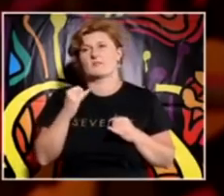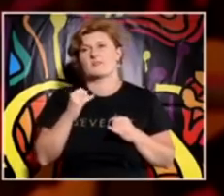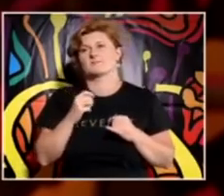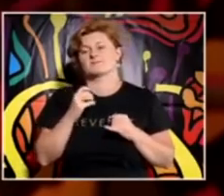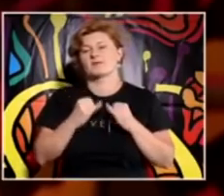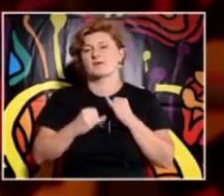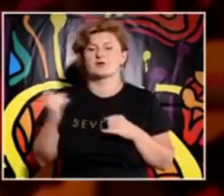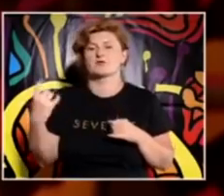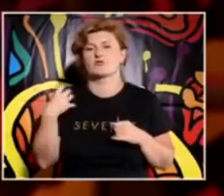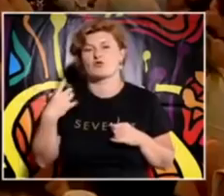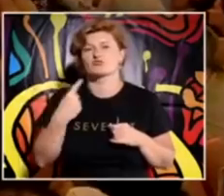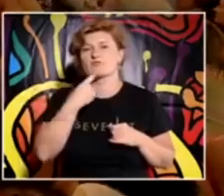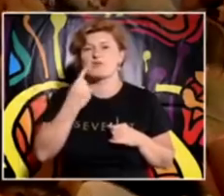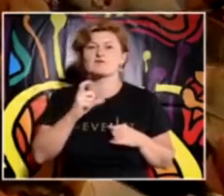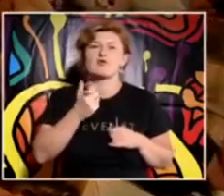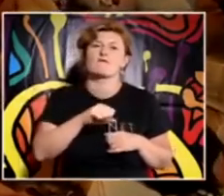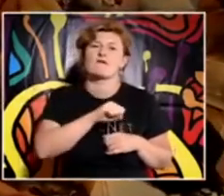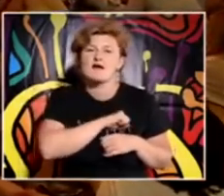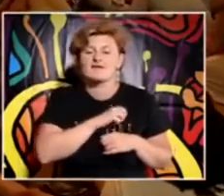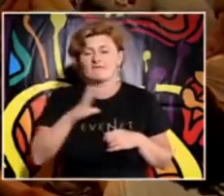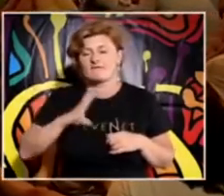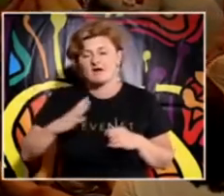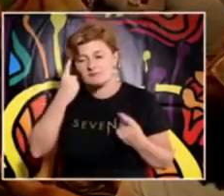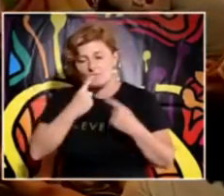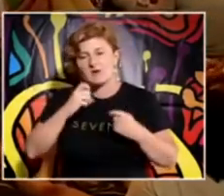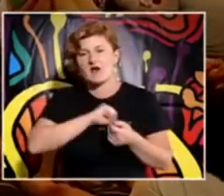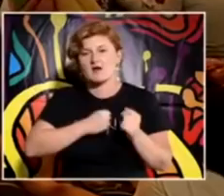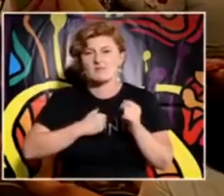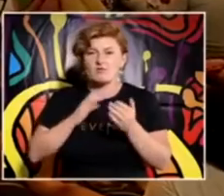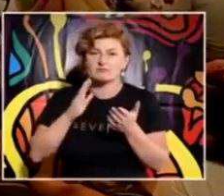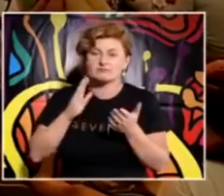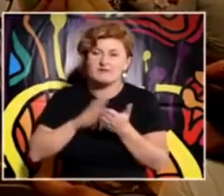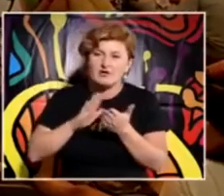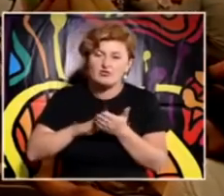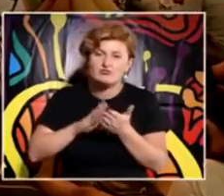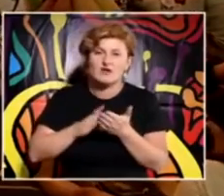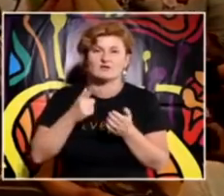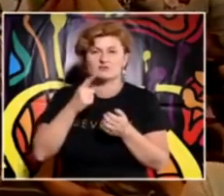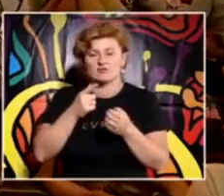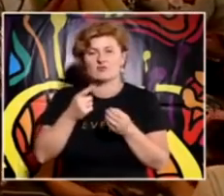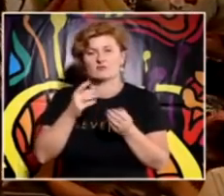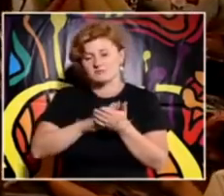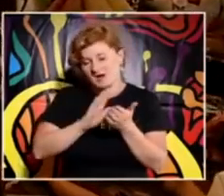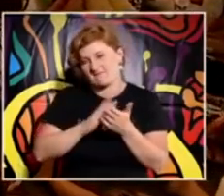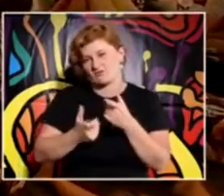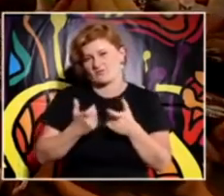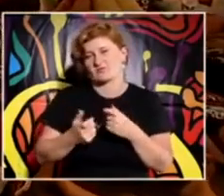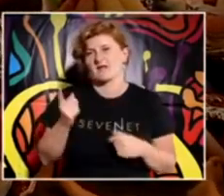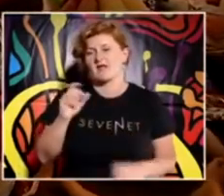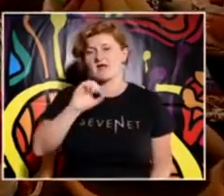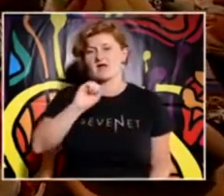Jeśli nasi goście powiedzą coś, co jest fajne, warte przemyślenia albo nagrodzenia, to też częstujcie się brawami zdecydowanie. Ania i Artur, w waszym